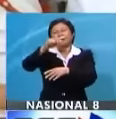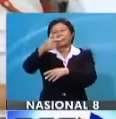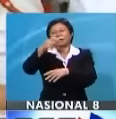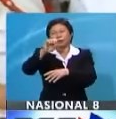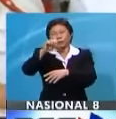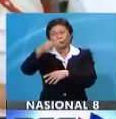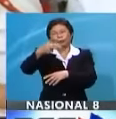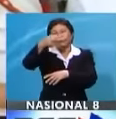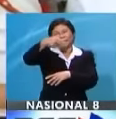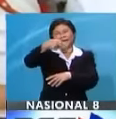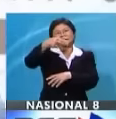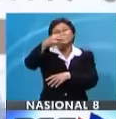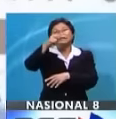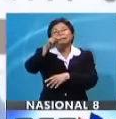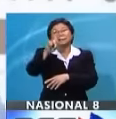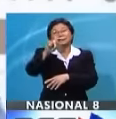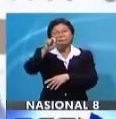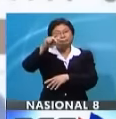HPTP.